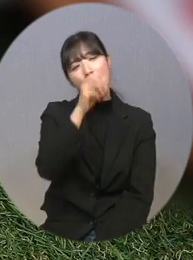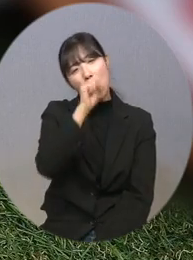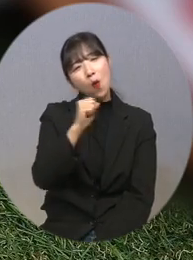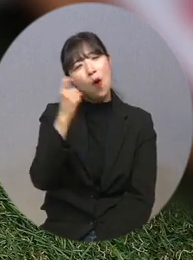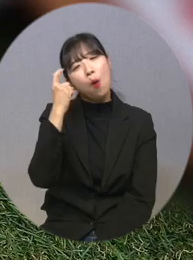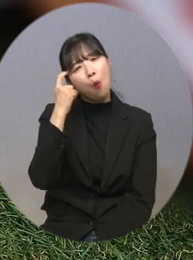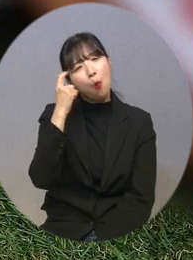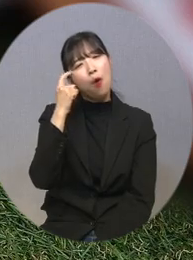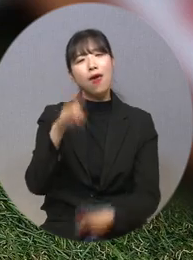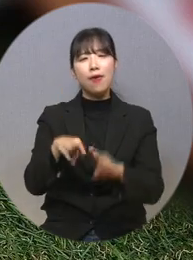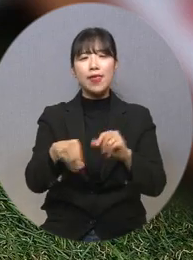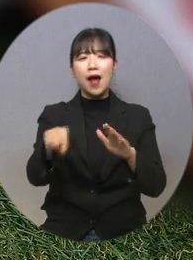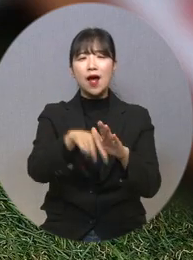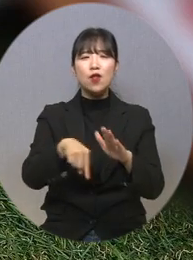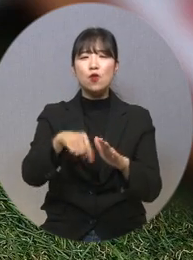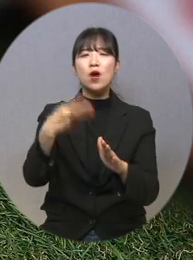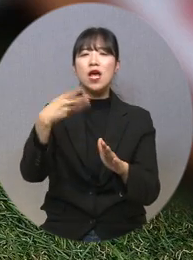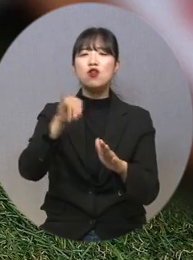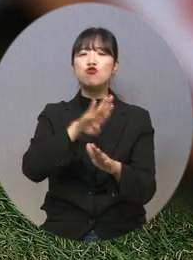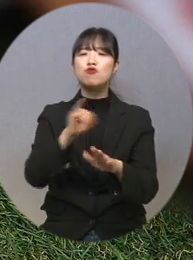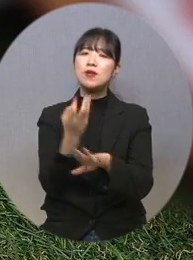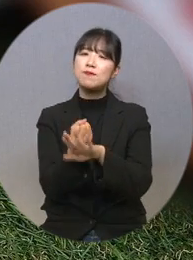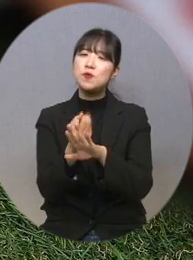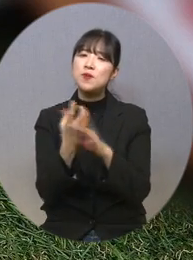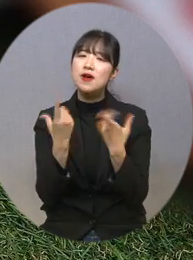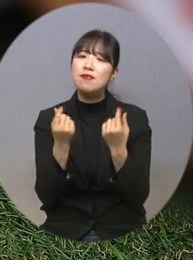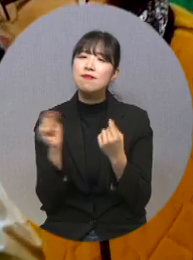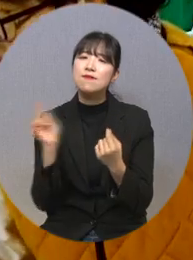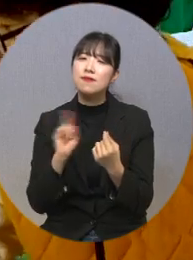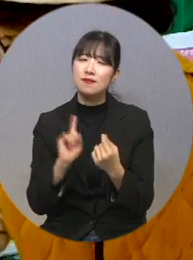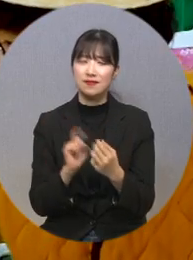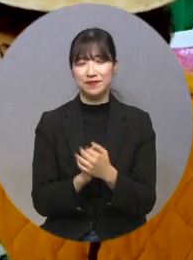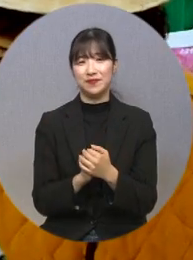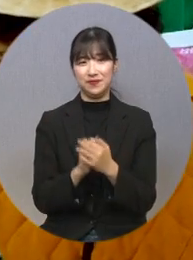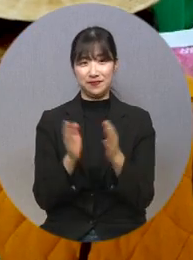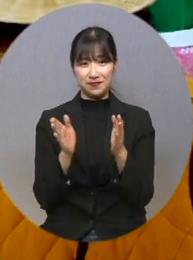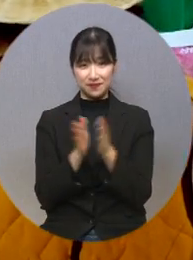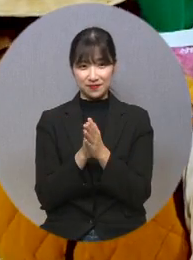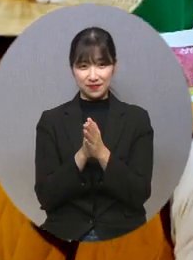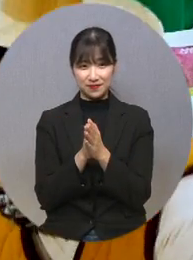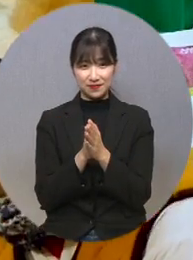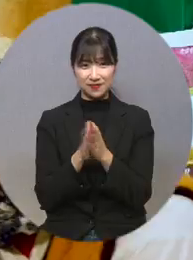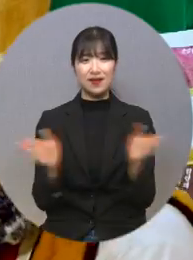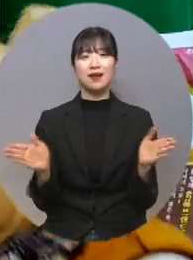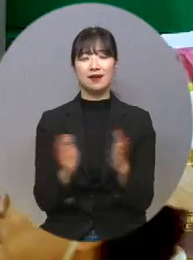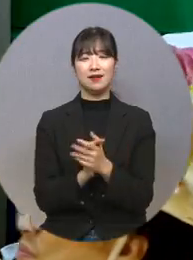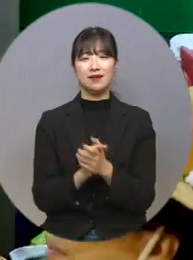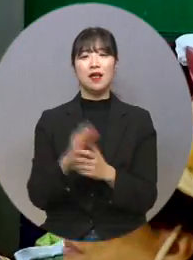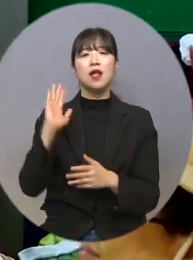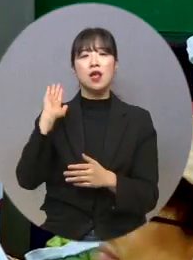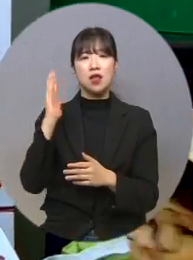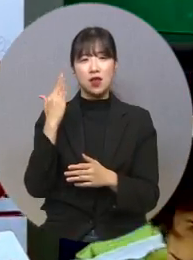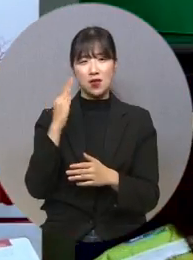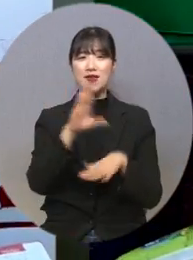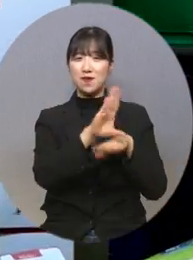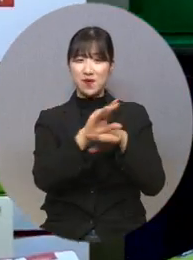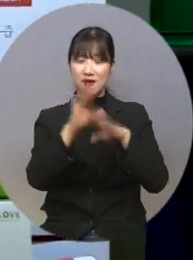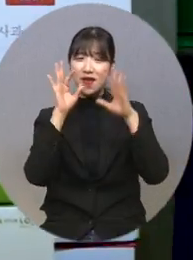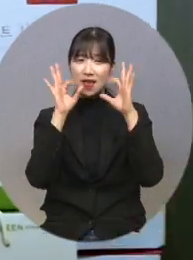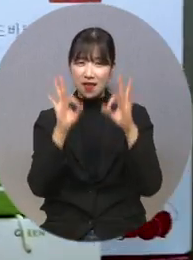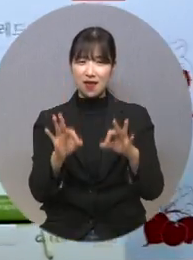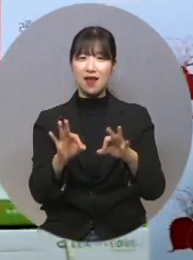왜 땅속의 루비인지 30초 동안 홍보 부탁드리겠습니다. 준비하시고 요즘, 출발. 네 요즘 매스컴에서